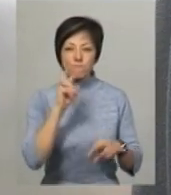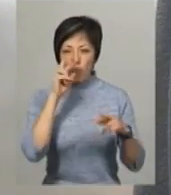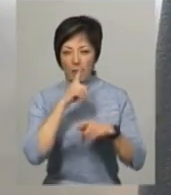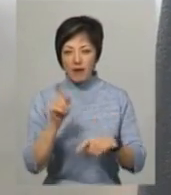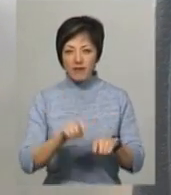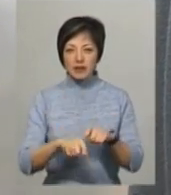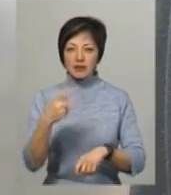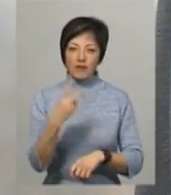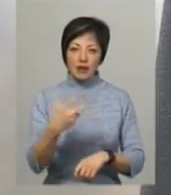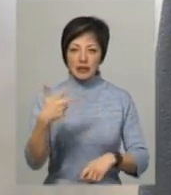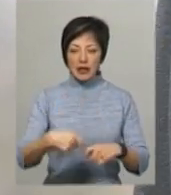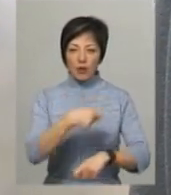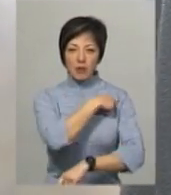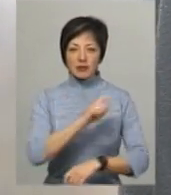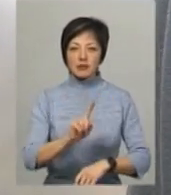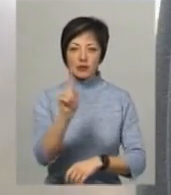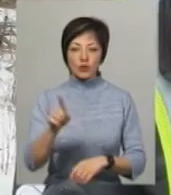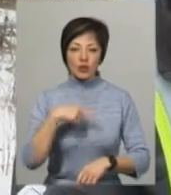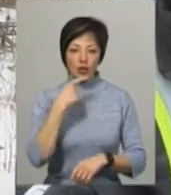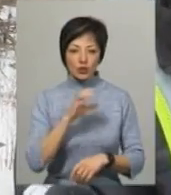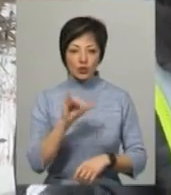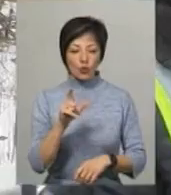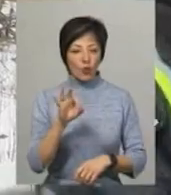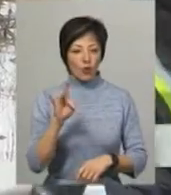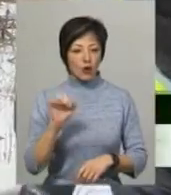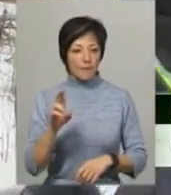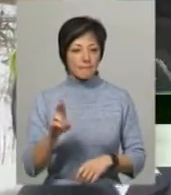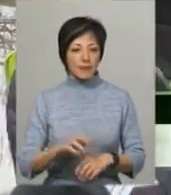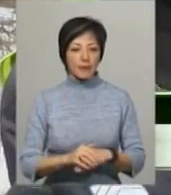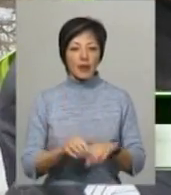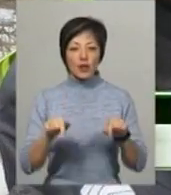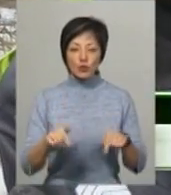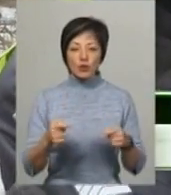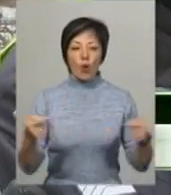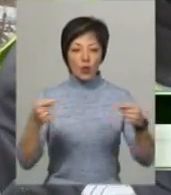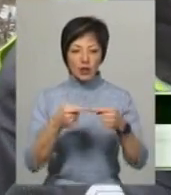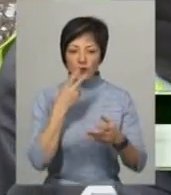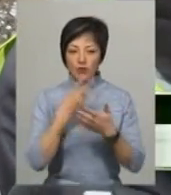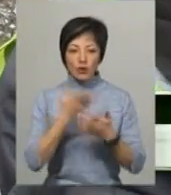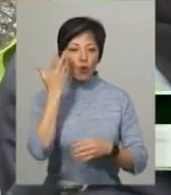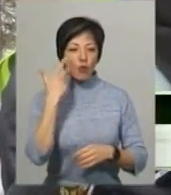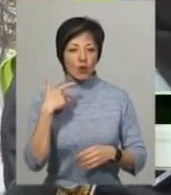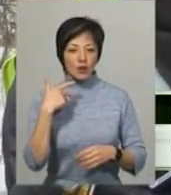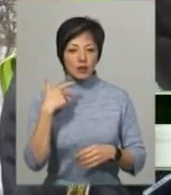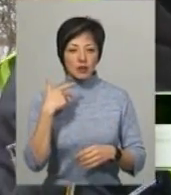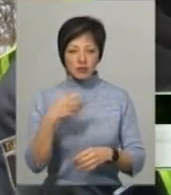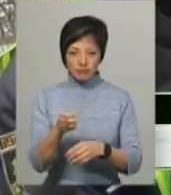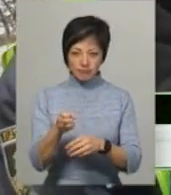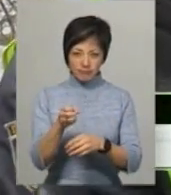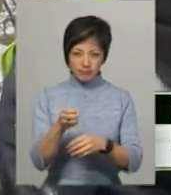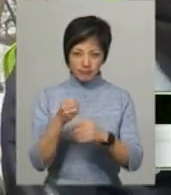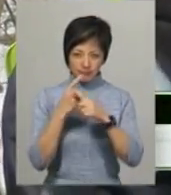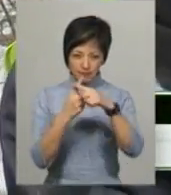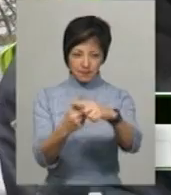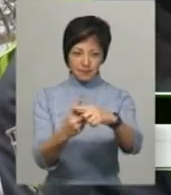TrueCam 2-3 км за годину, каже Юрій Сухораб. Тут конкретно видно, коли наводиш на автомобіль, наприклад, буде їхати